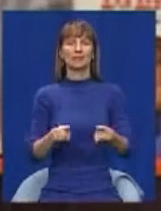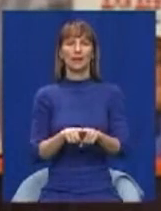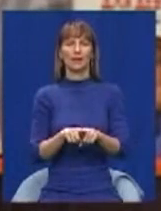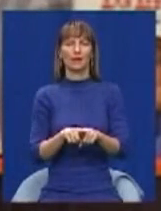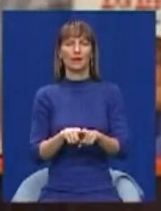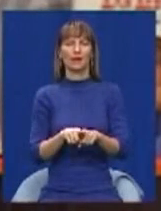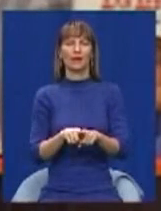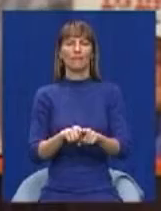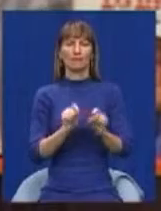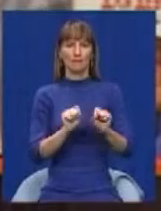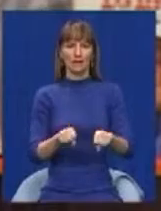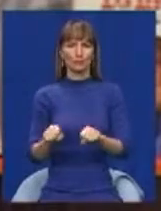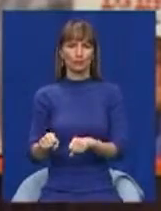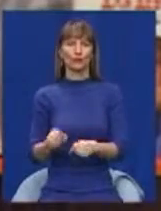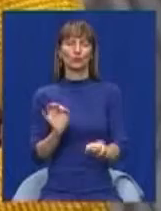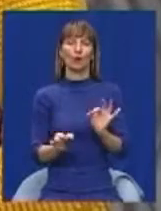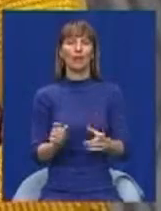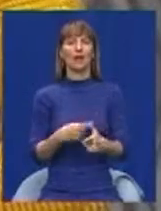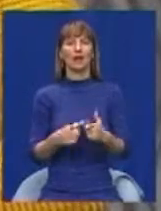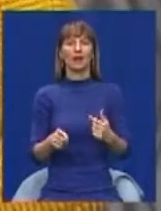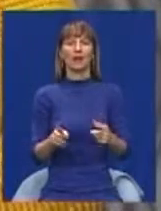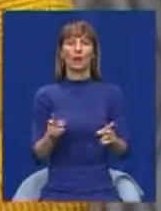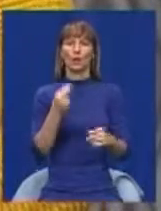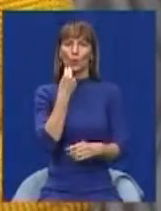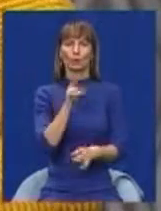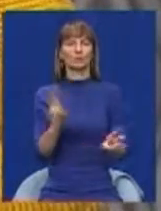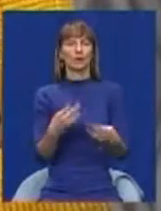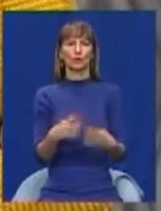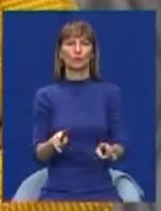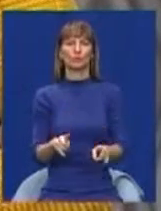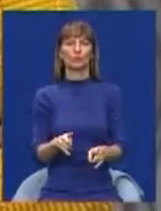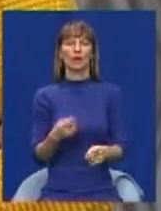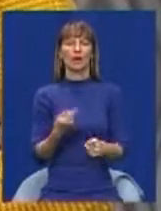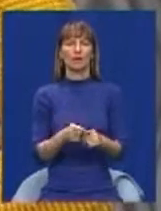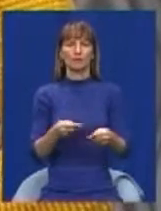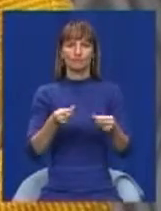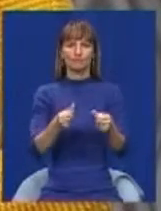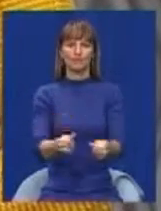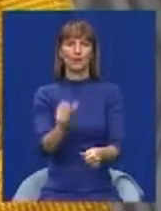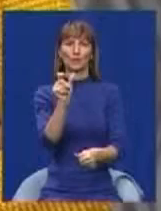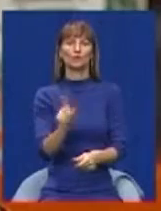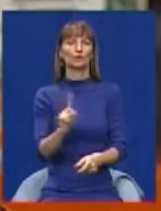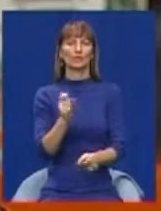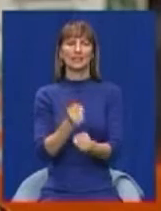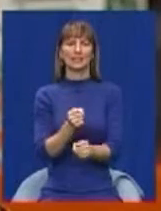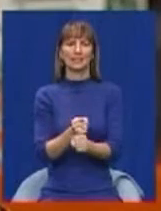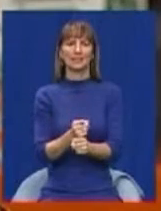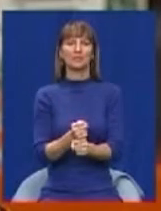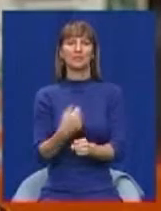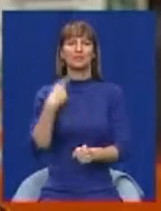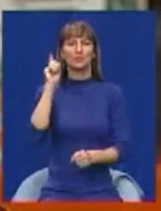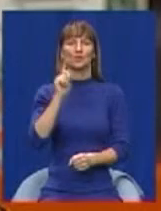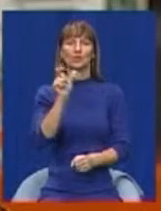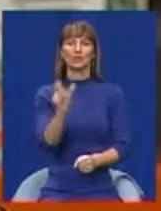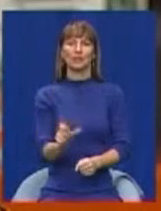взагалі, нормально чи ні? Чи краще не треба так користуватися цими переконаннями, умовляти людину щось робити? Ну, я думаю,